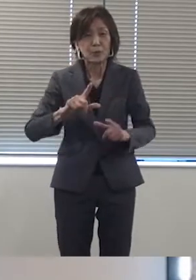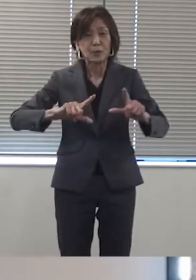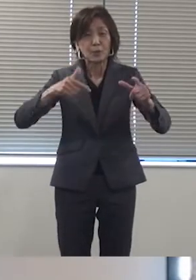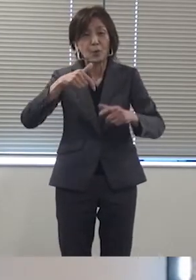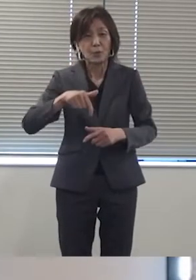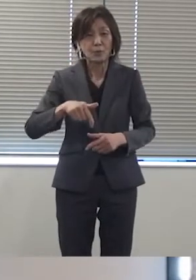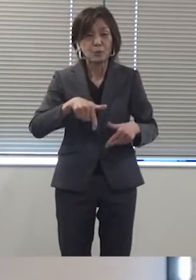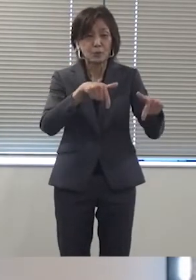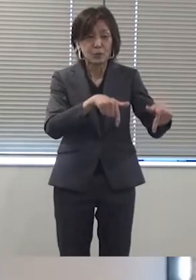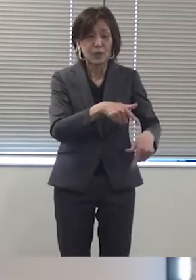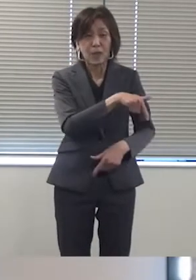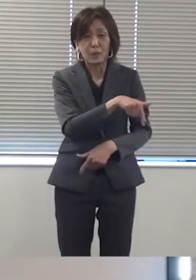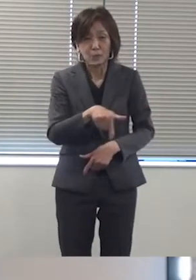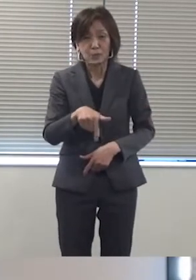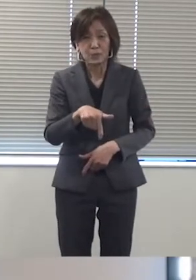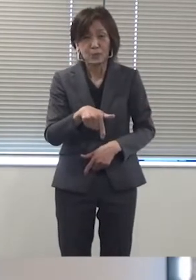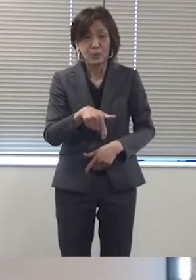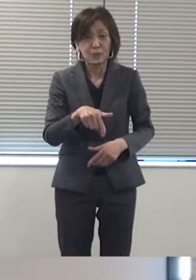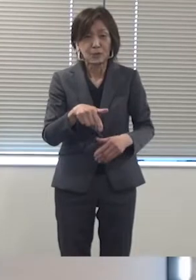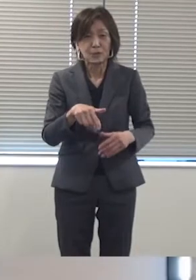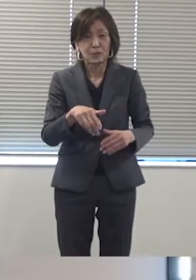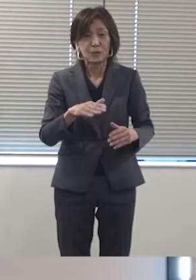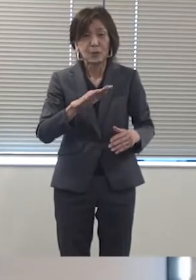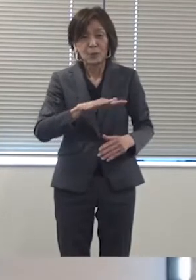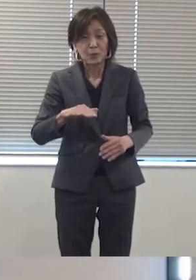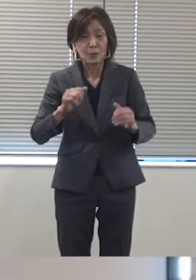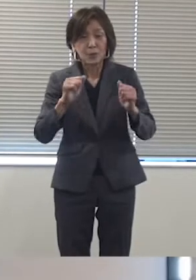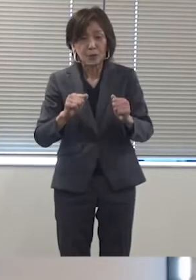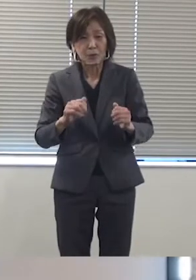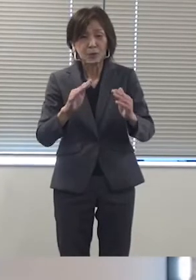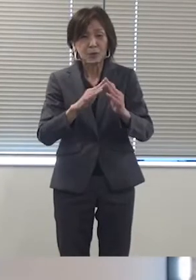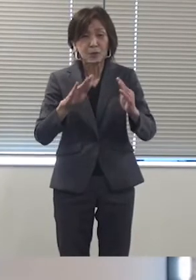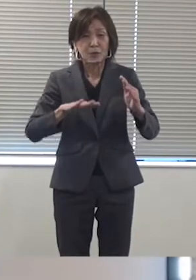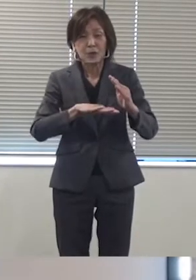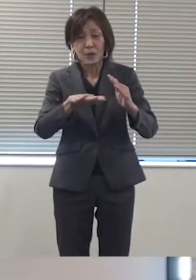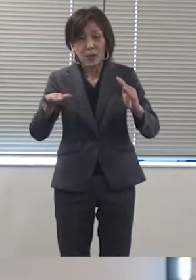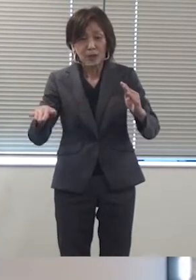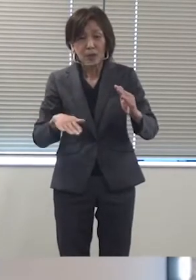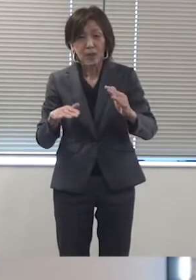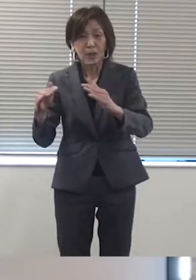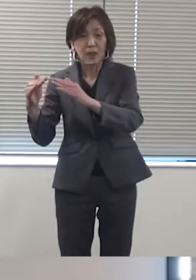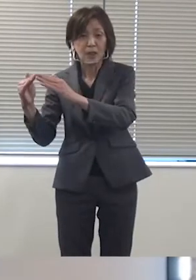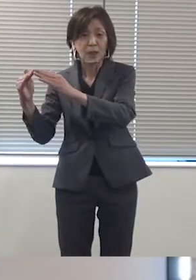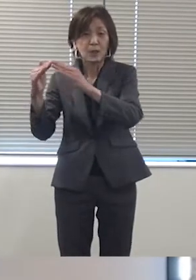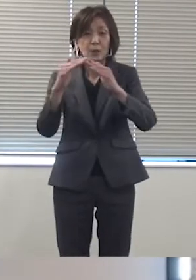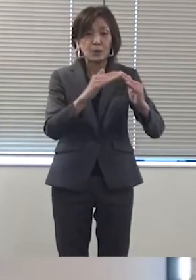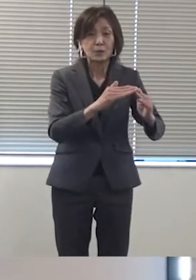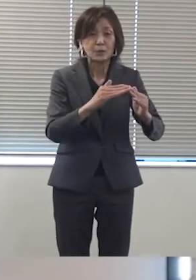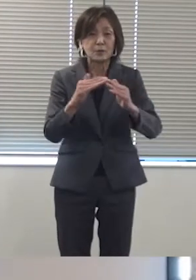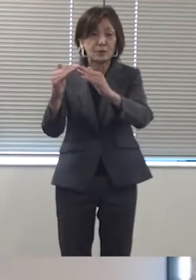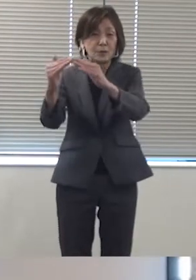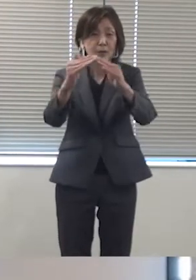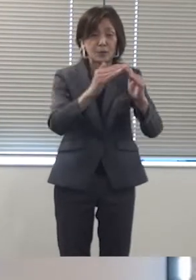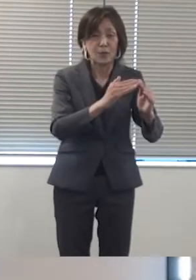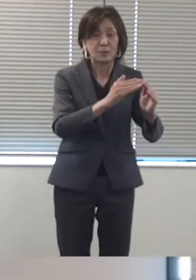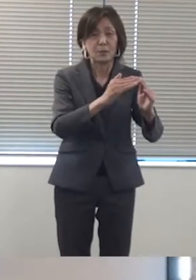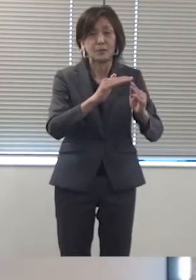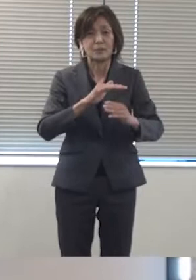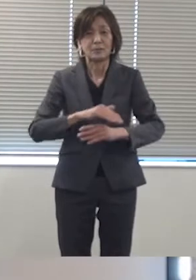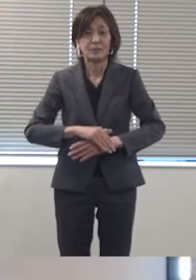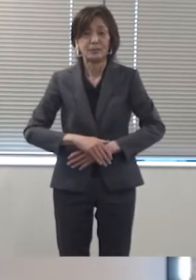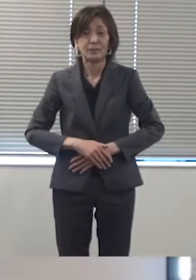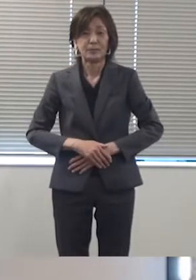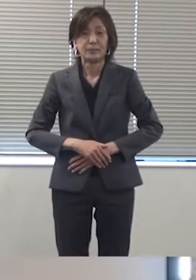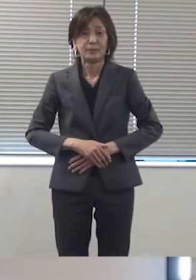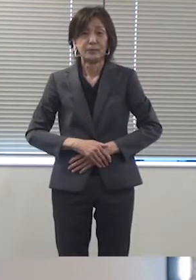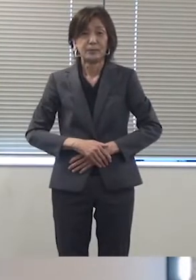ので、移り住んできてますので、そういう関係もあってですね、2011年以降、特にそういう影響を